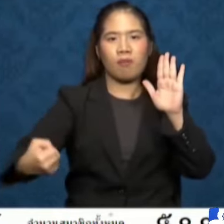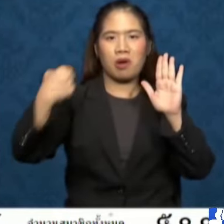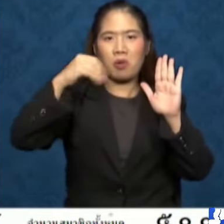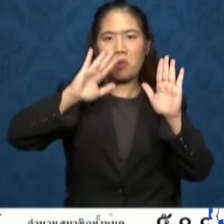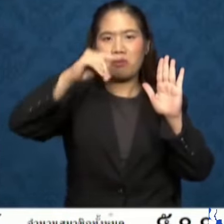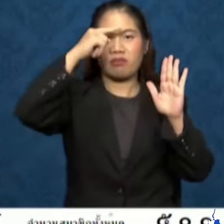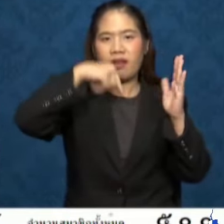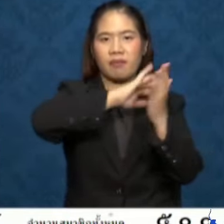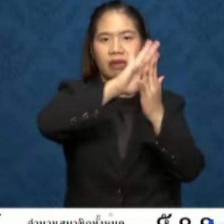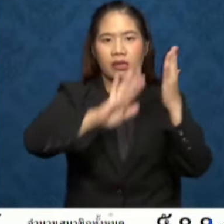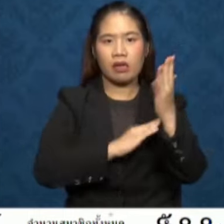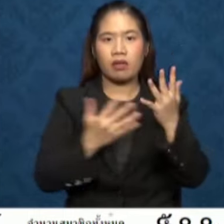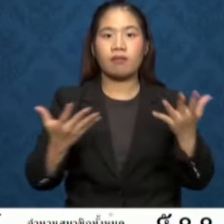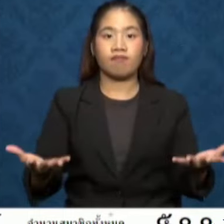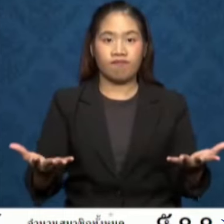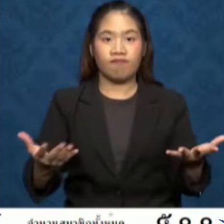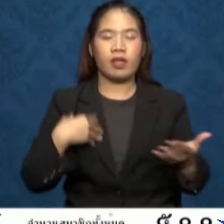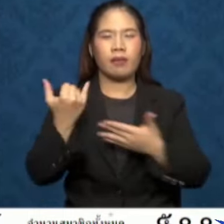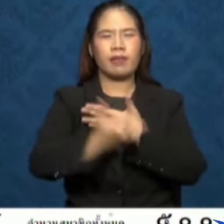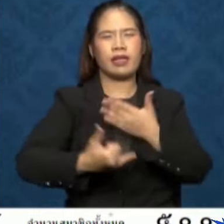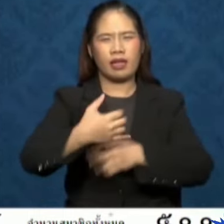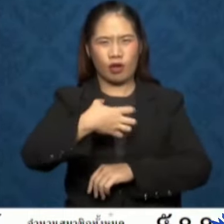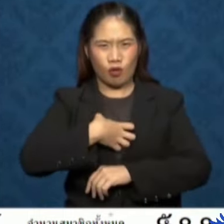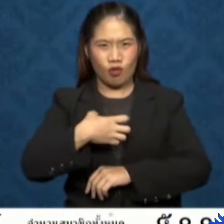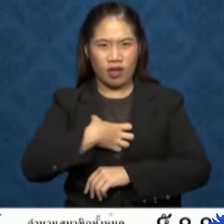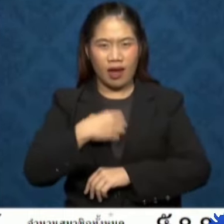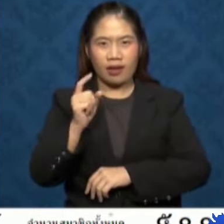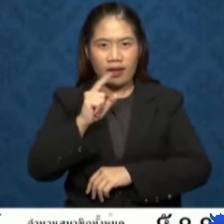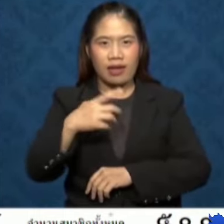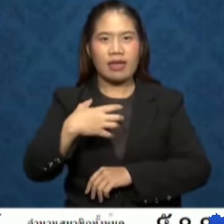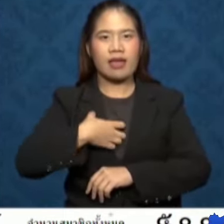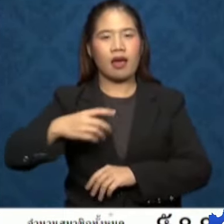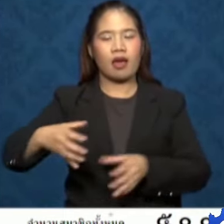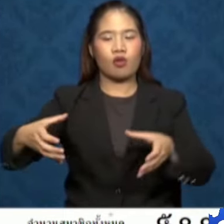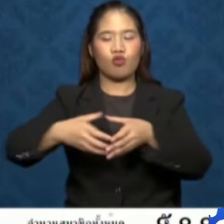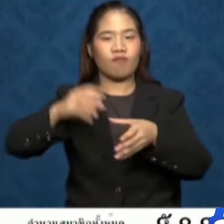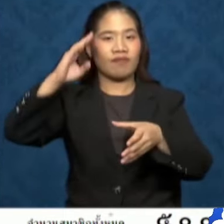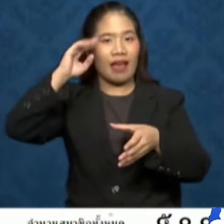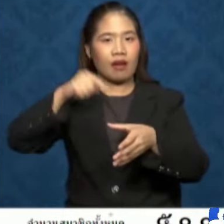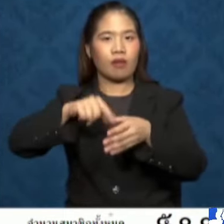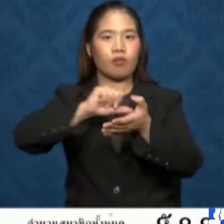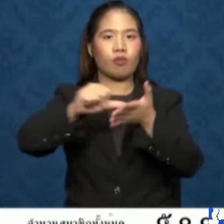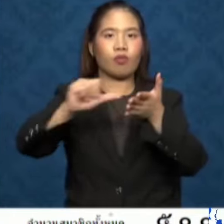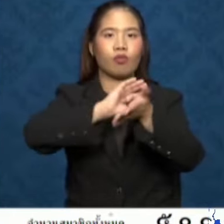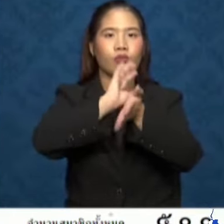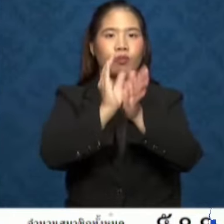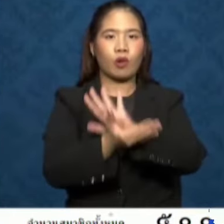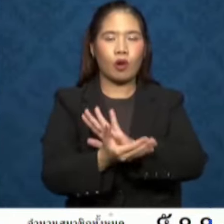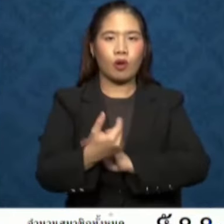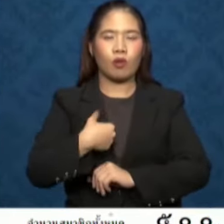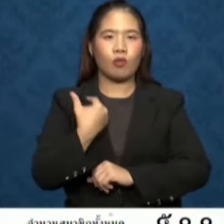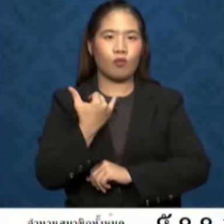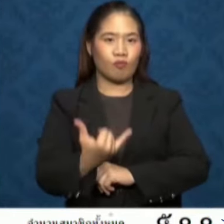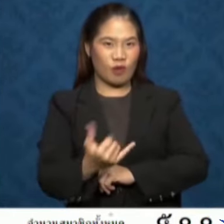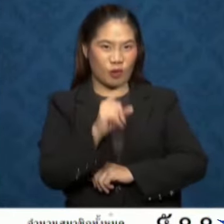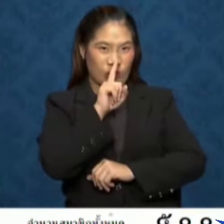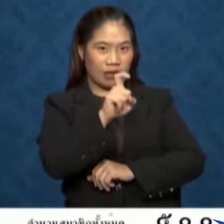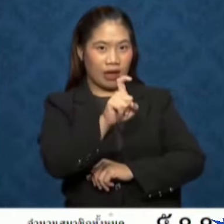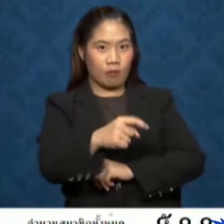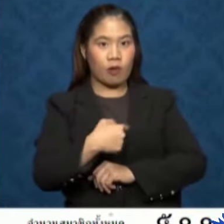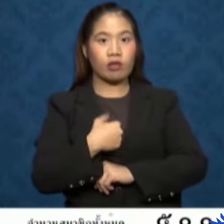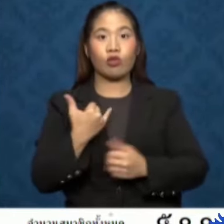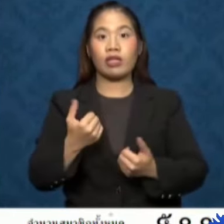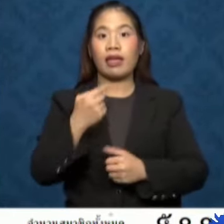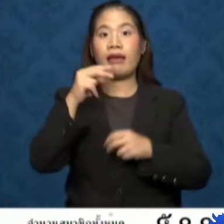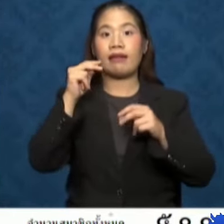ประเทศประเทศเต้องการการปฏิรูปกองทัพณวันนี้ผมถามท่านสุทินผ่านท่านประธานว่ากล้าไปมองหน้าทหาร